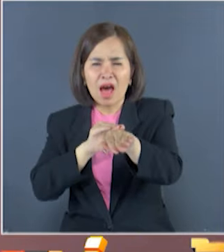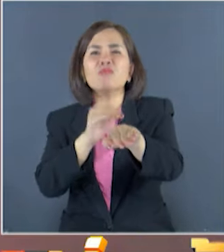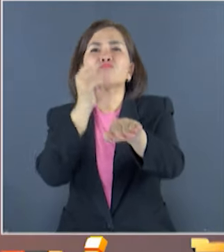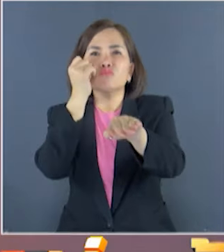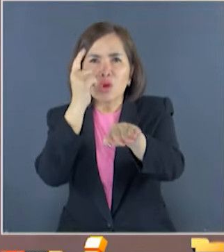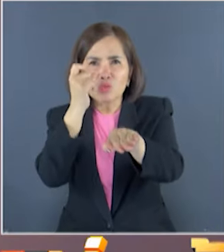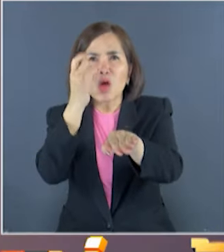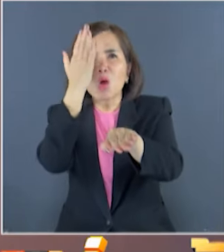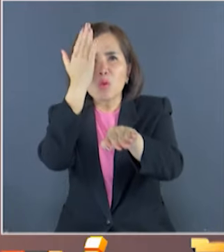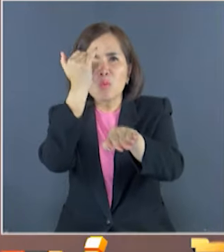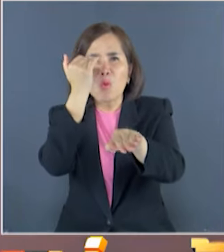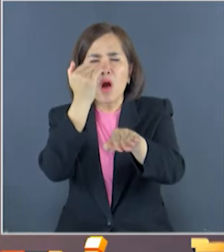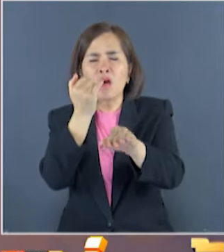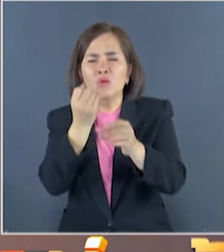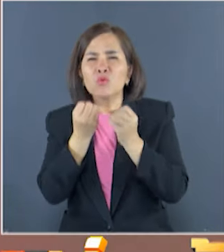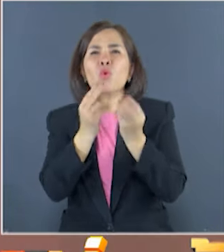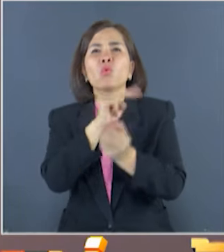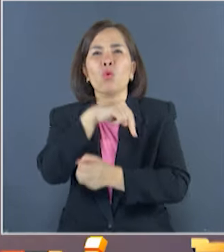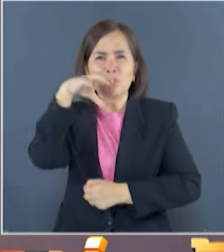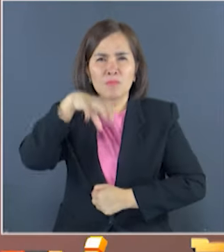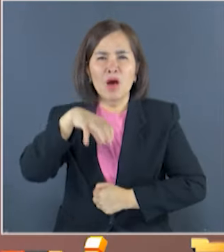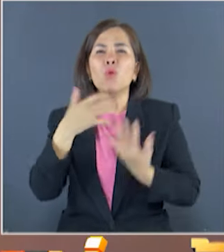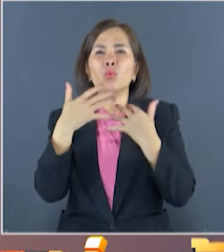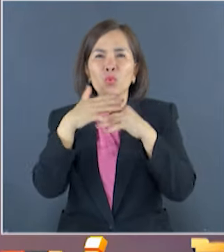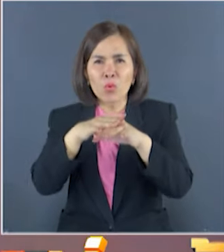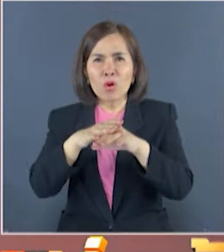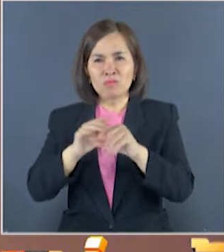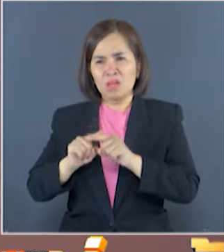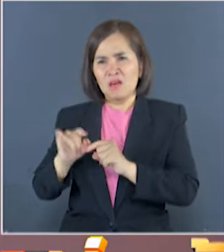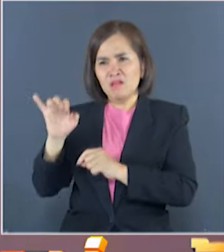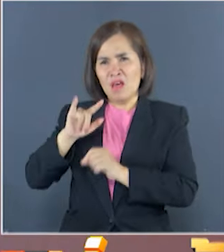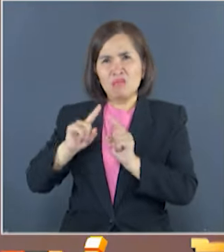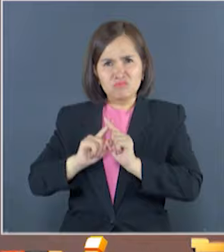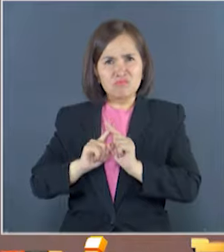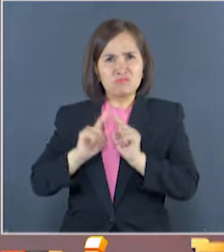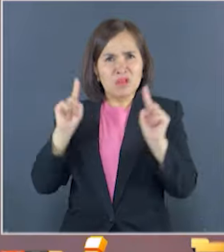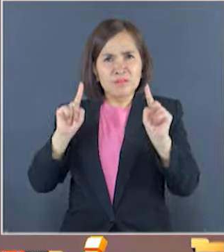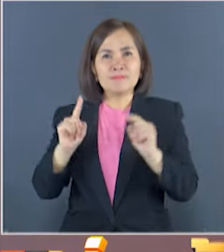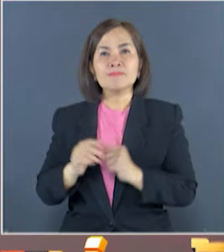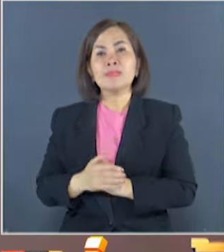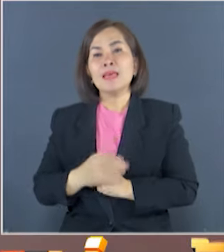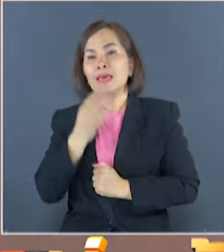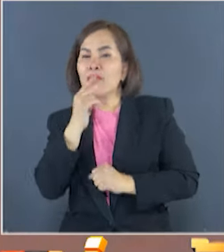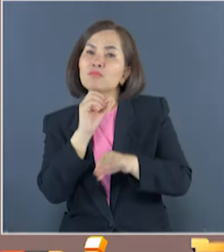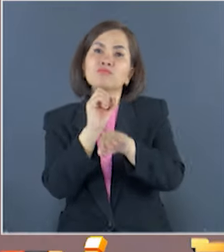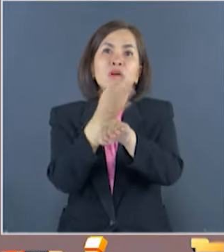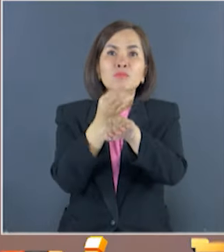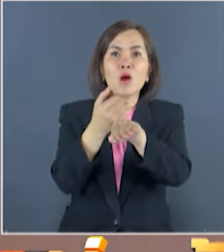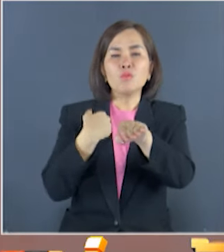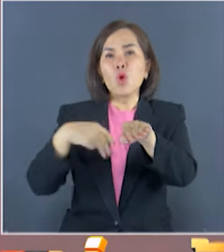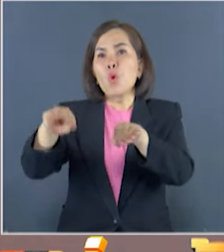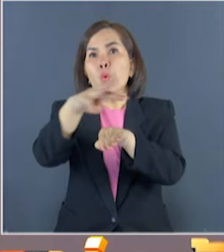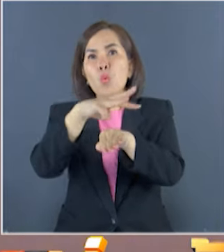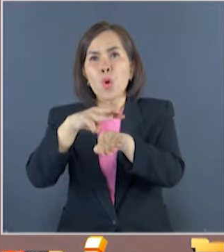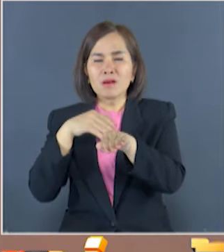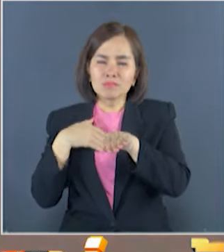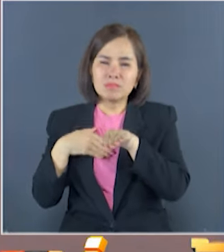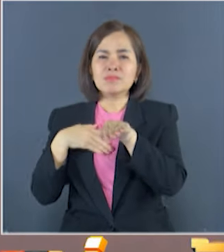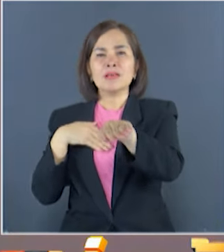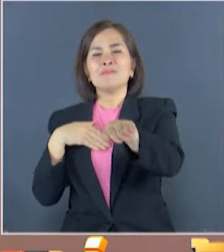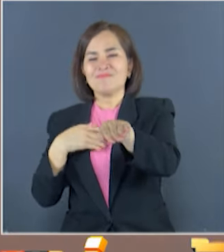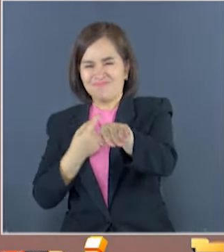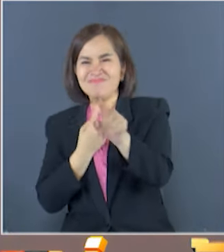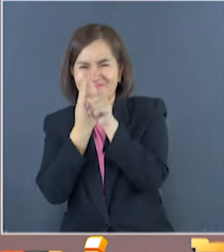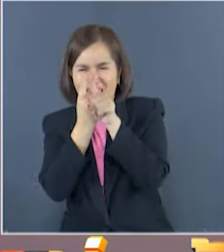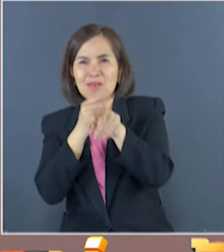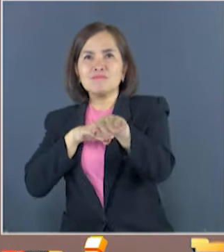ว่าจะต้องตามญาติมาปาโรงพยาบาลแต่นี่คุณไม่ใช่อ่ะคุณอาศัยจังหวะก็คือการที่รถกู้ชีพกู้ภัยเขาเปิดรถฉุก